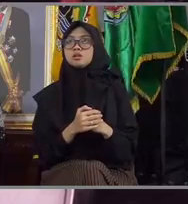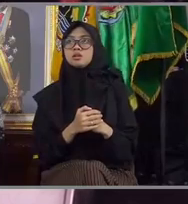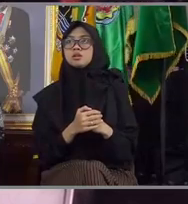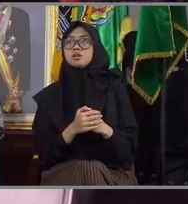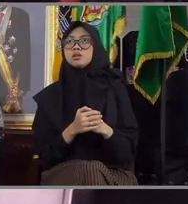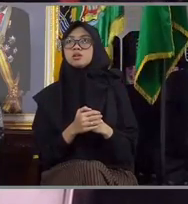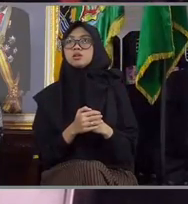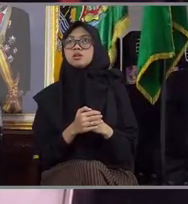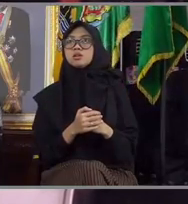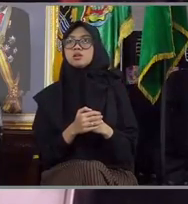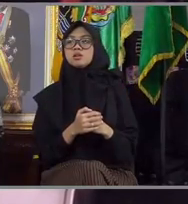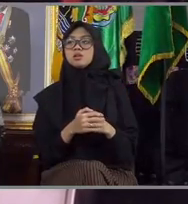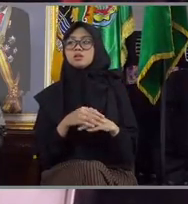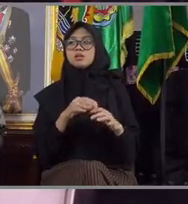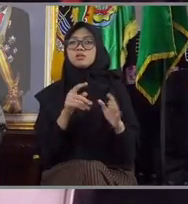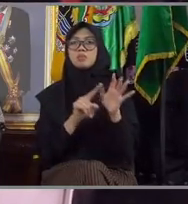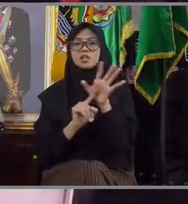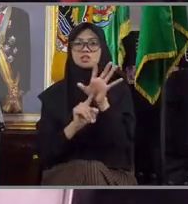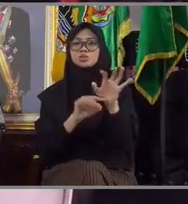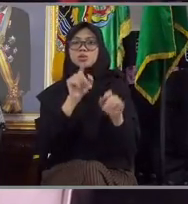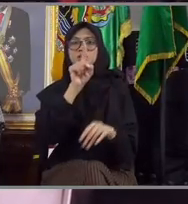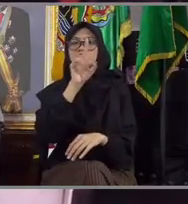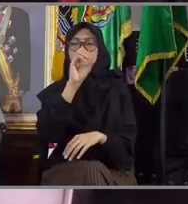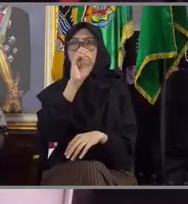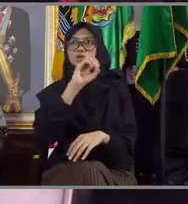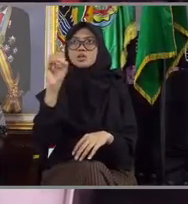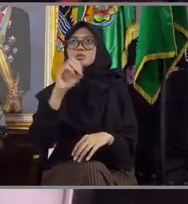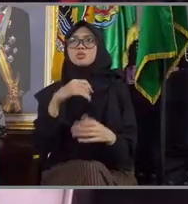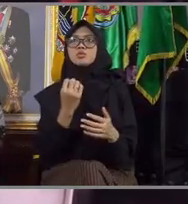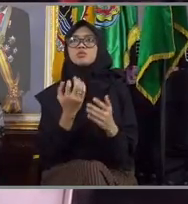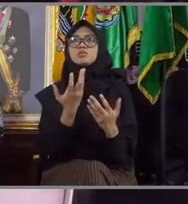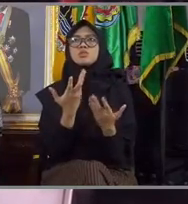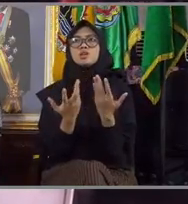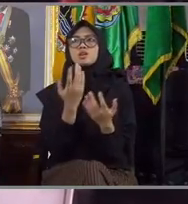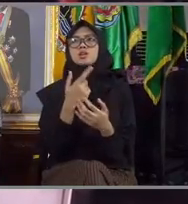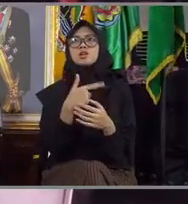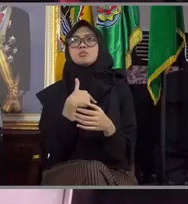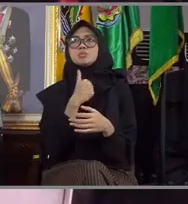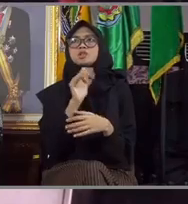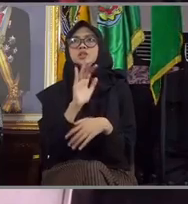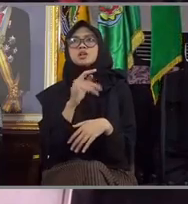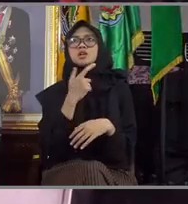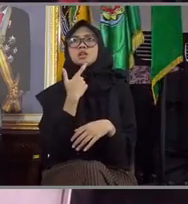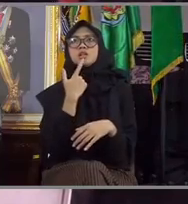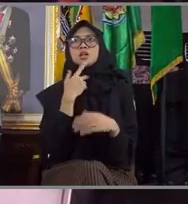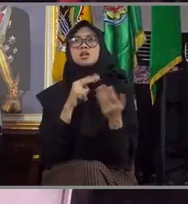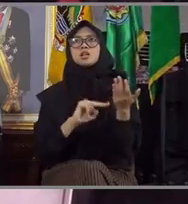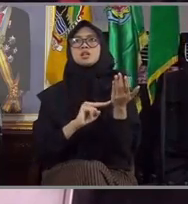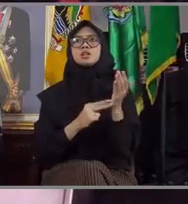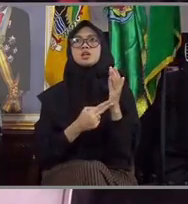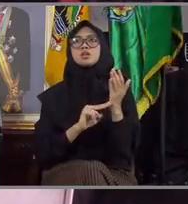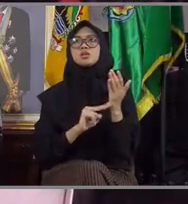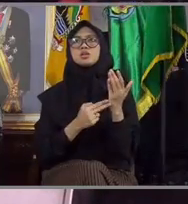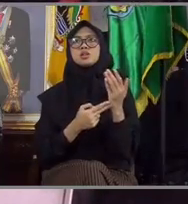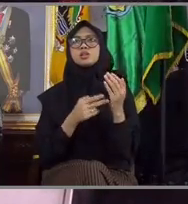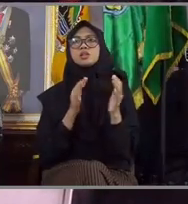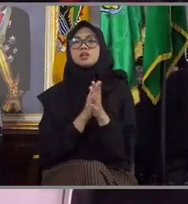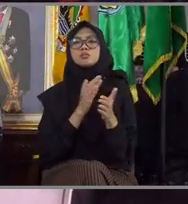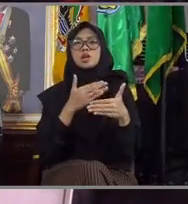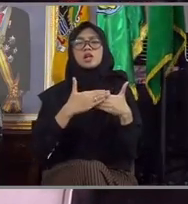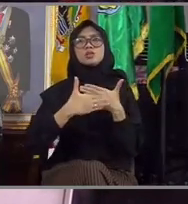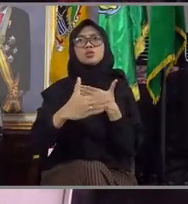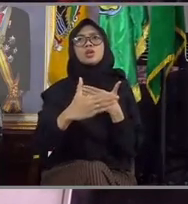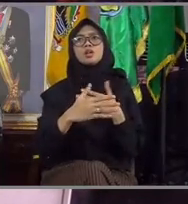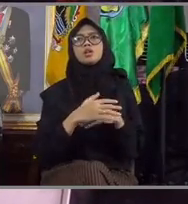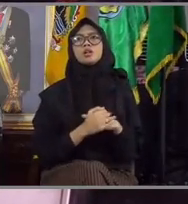Iya masih semuanya ya oh kira-kira kemampuannya berapa desa yang sustainable berkelanjutan sustainable kami siap